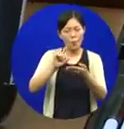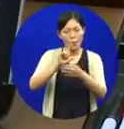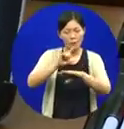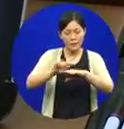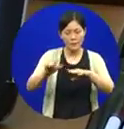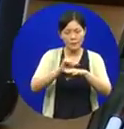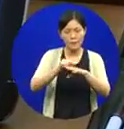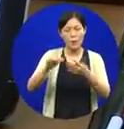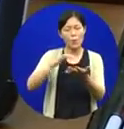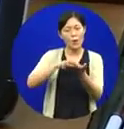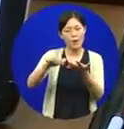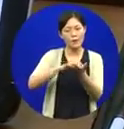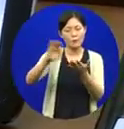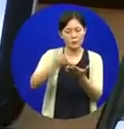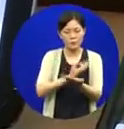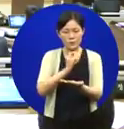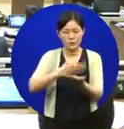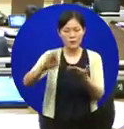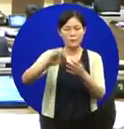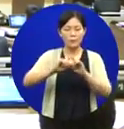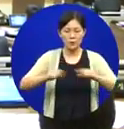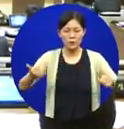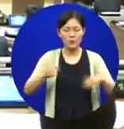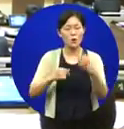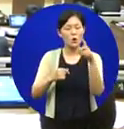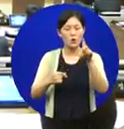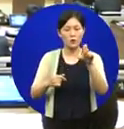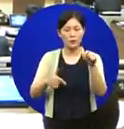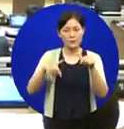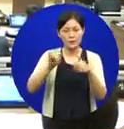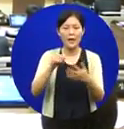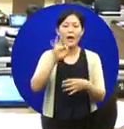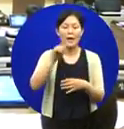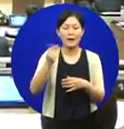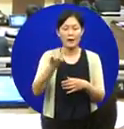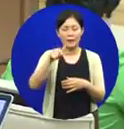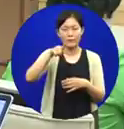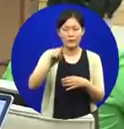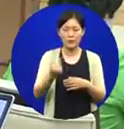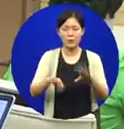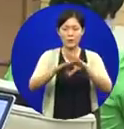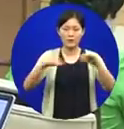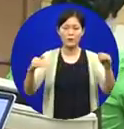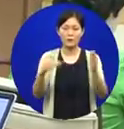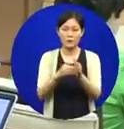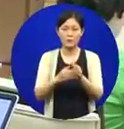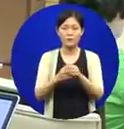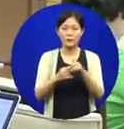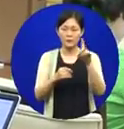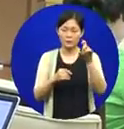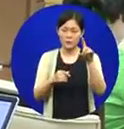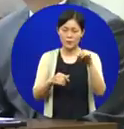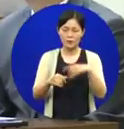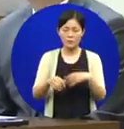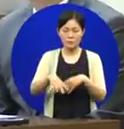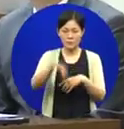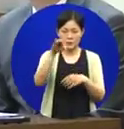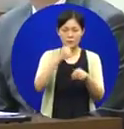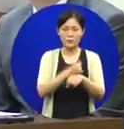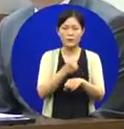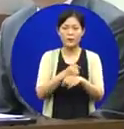기타 특별회계 추가경전 세입세출 예산안을 비롯해 모두 15개 안건을 처리했습니다. 한편 11일 열린